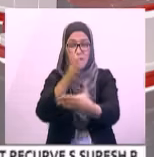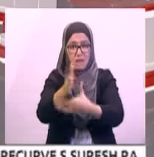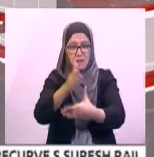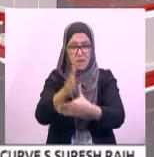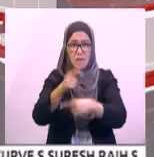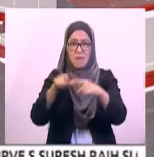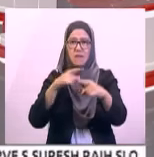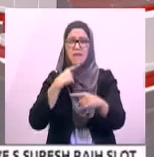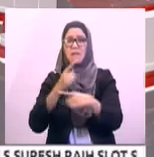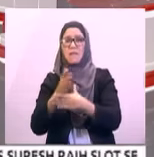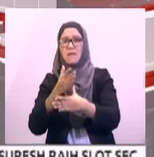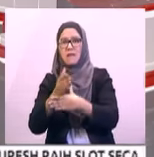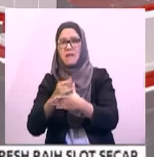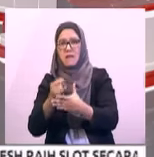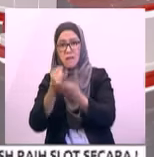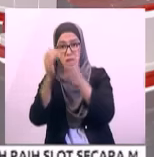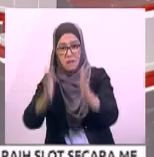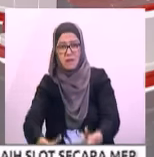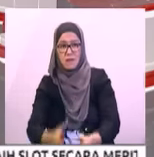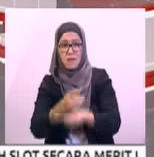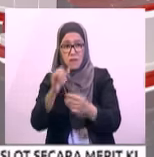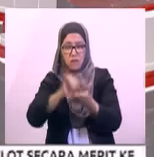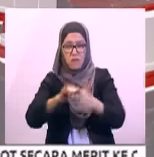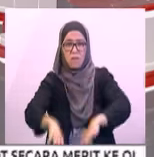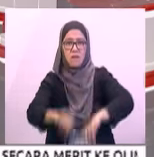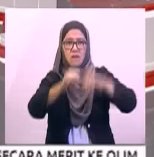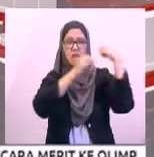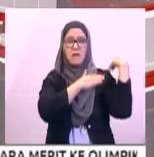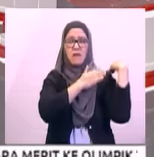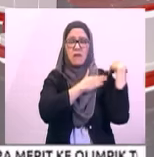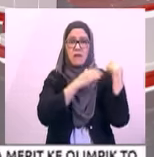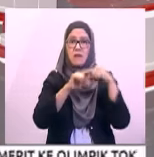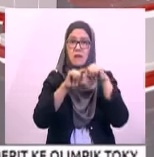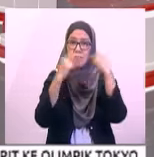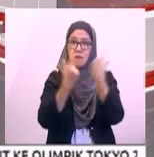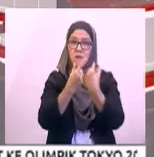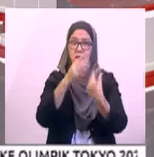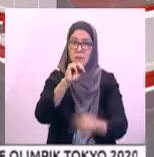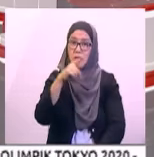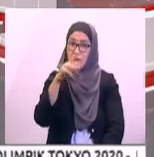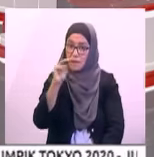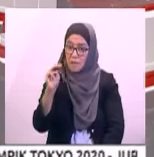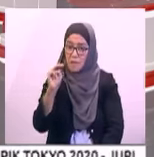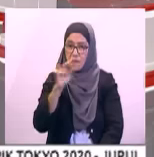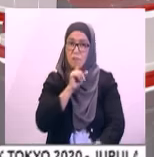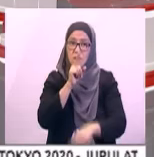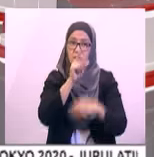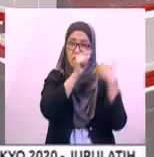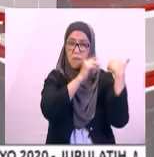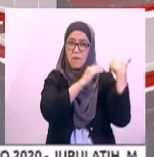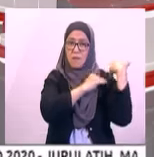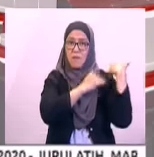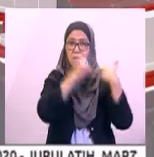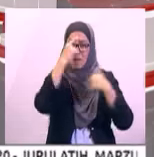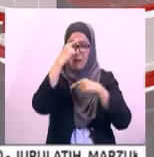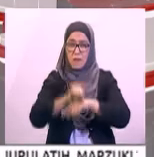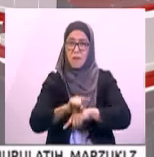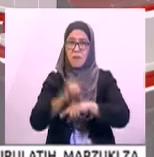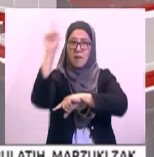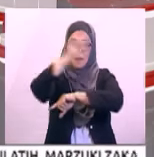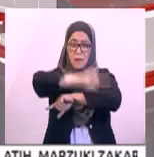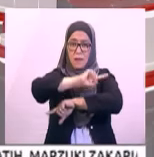oleh 25 anggota penguatkuasa maritim Malaysia APMM yang bertugas pada hari lebaran di atas kapal maritim KM